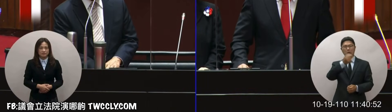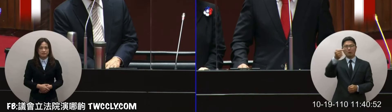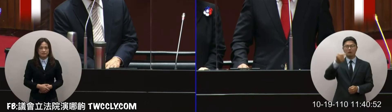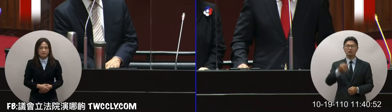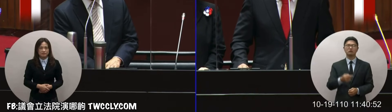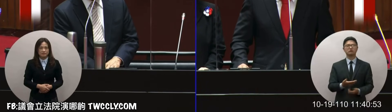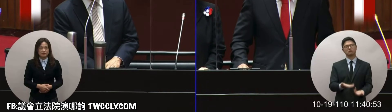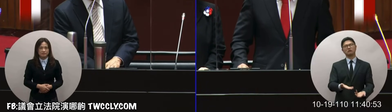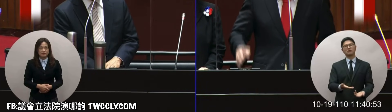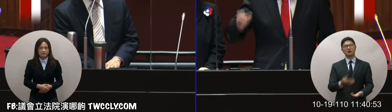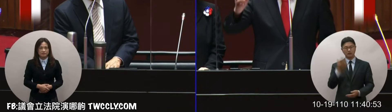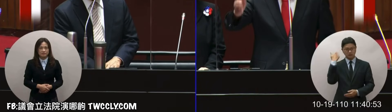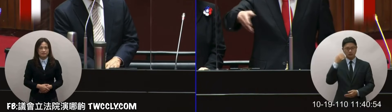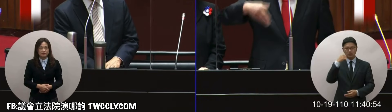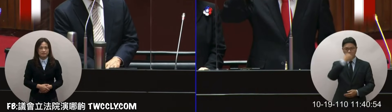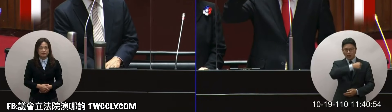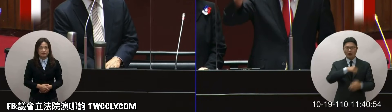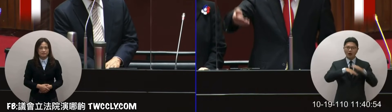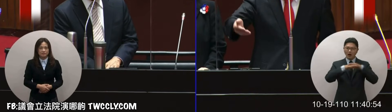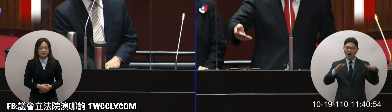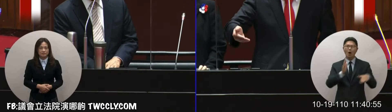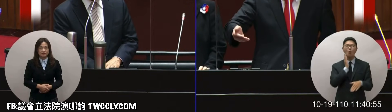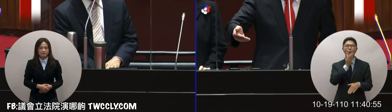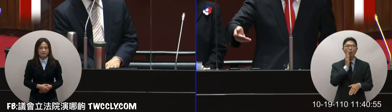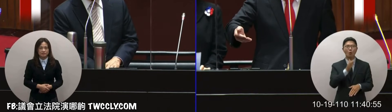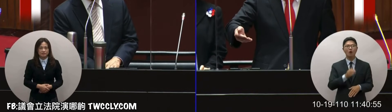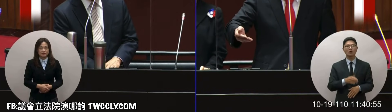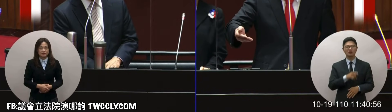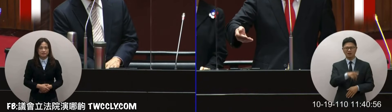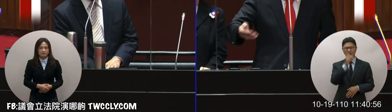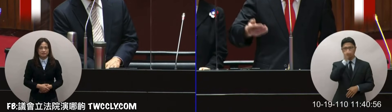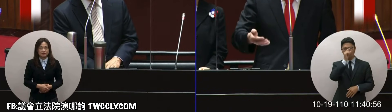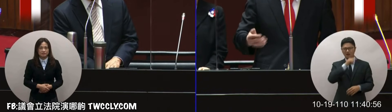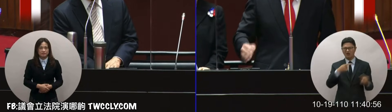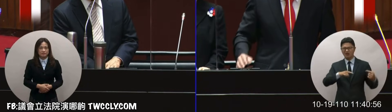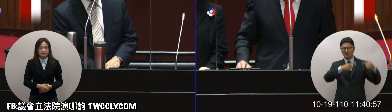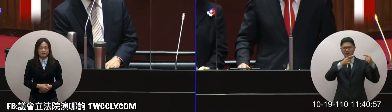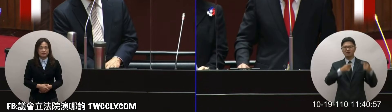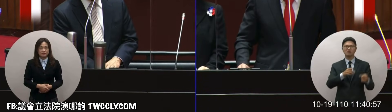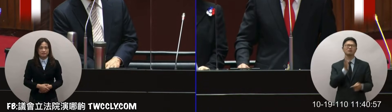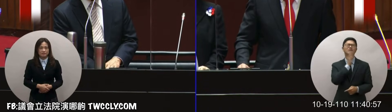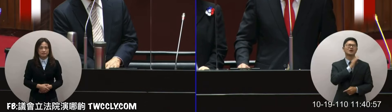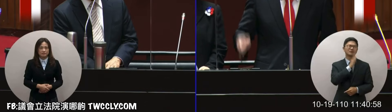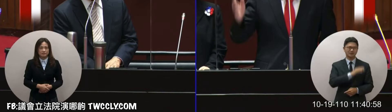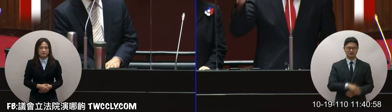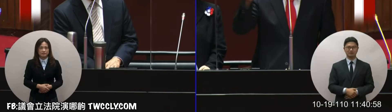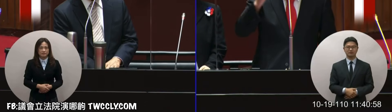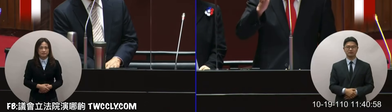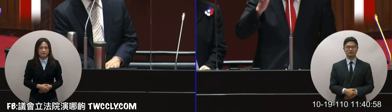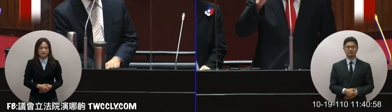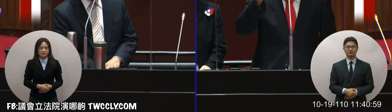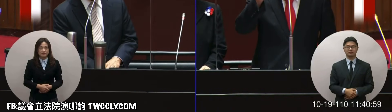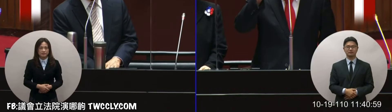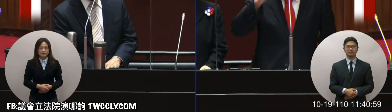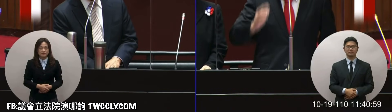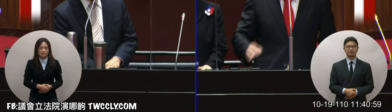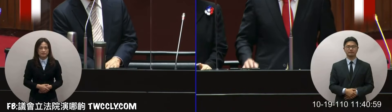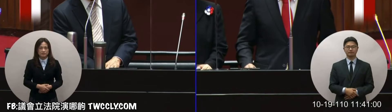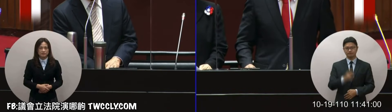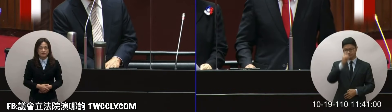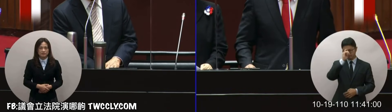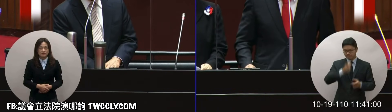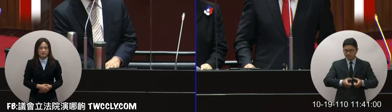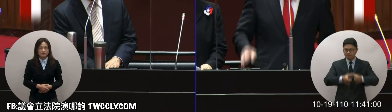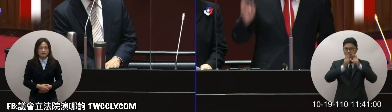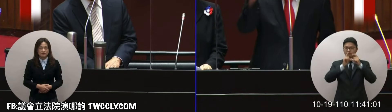安定吗？为什么我们一定要这样子来制造不必要的冲突？我们回复我们的中华民